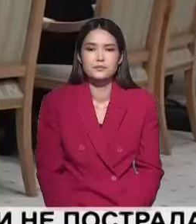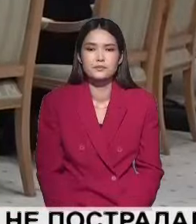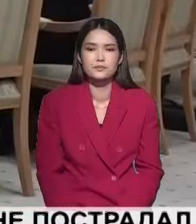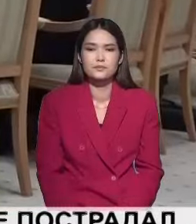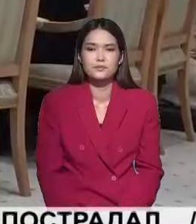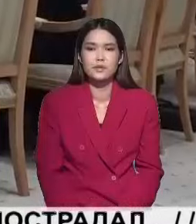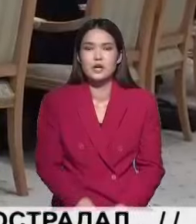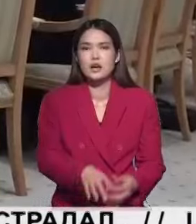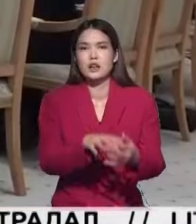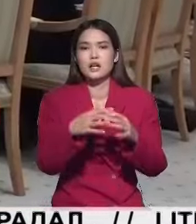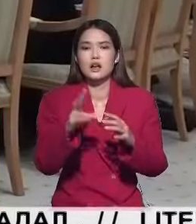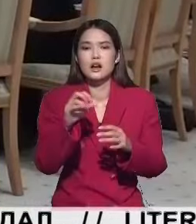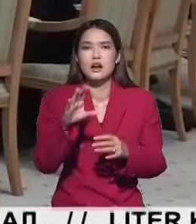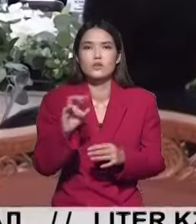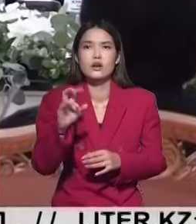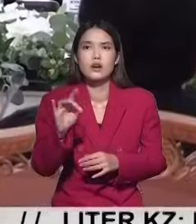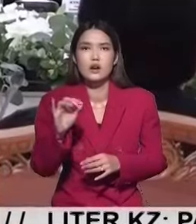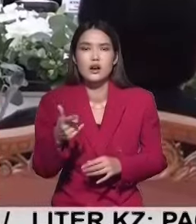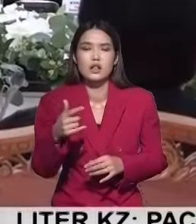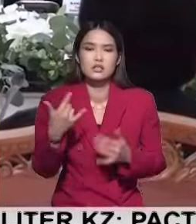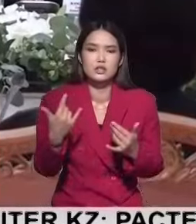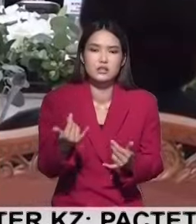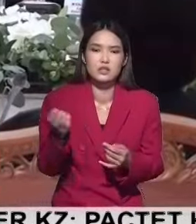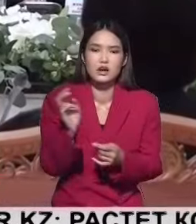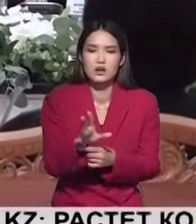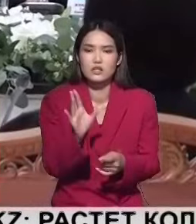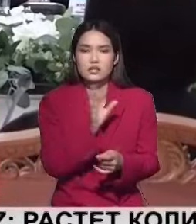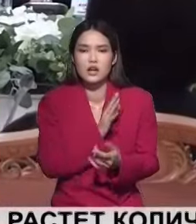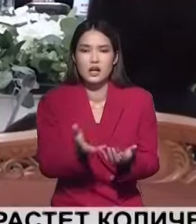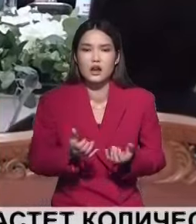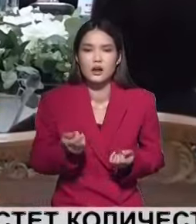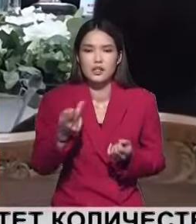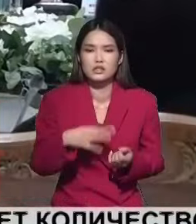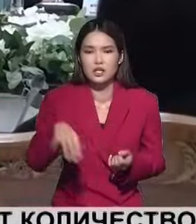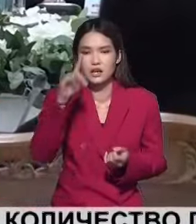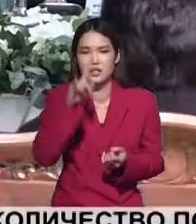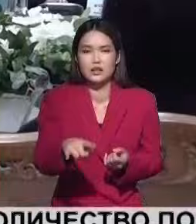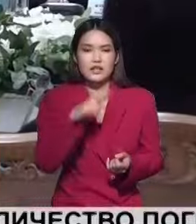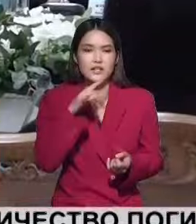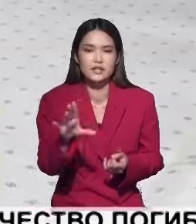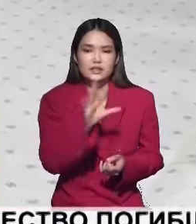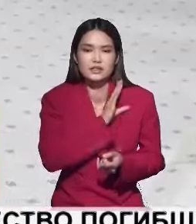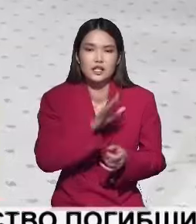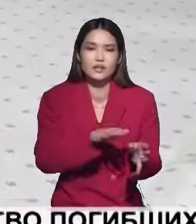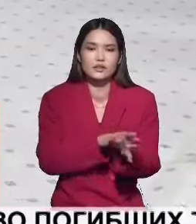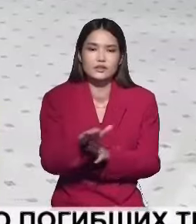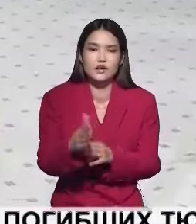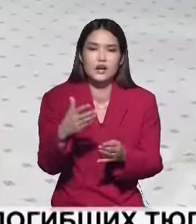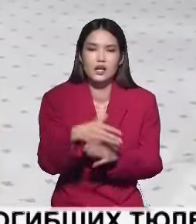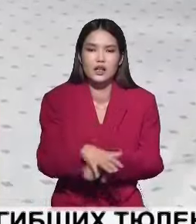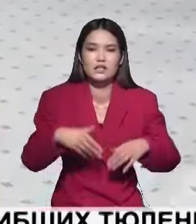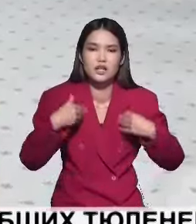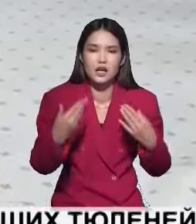Село Коробиха в Катон-Карагайском районе сегодня известно далеко за пределами Казахстана. Его изюминка – сельский туризм. Здесь гостям